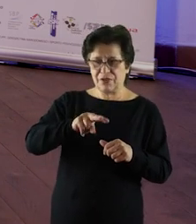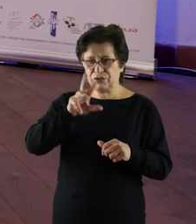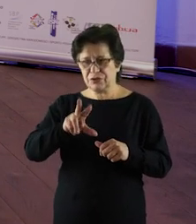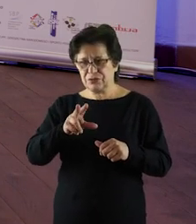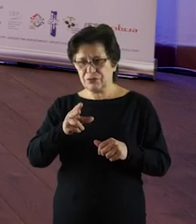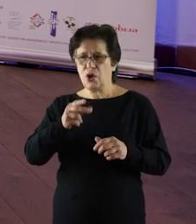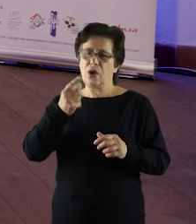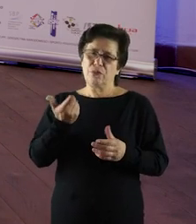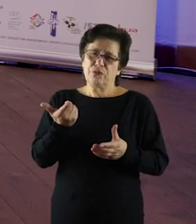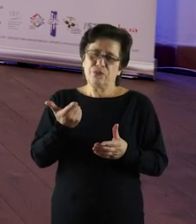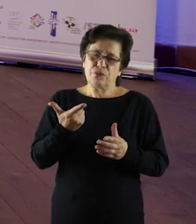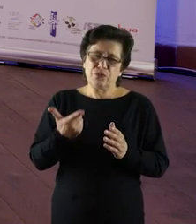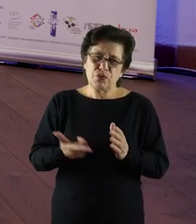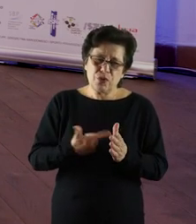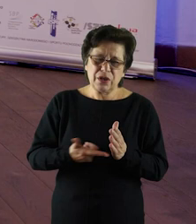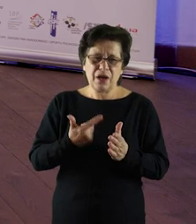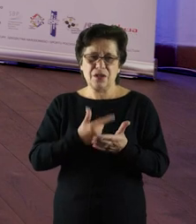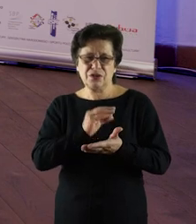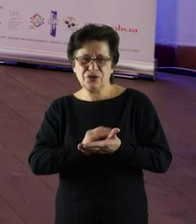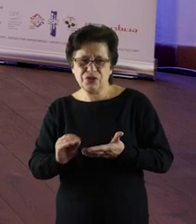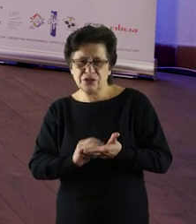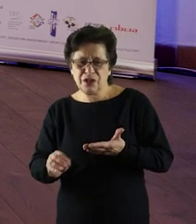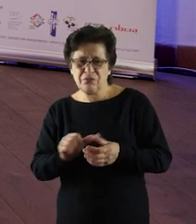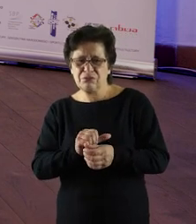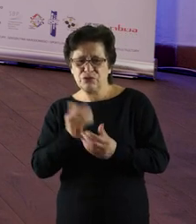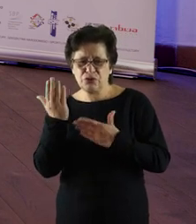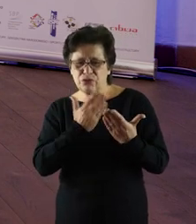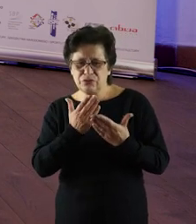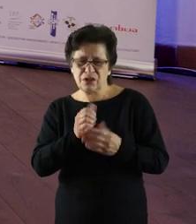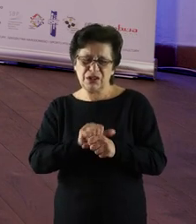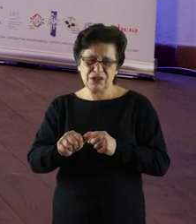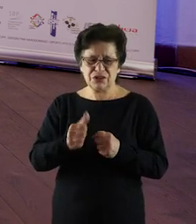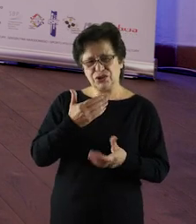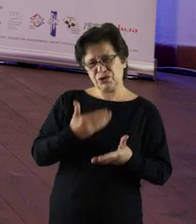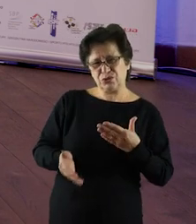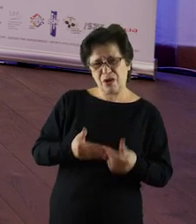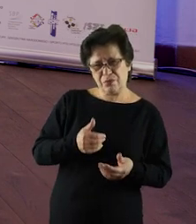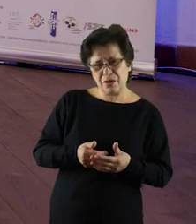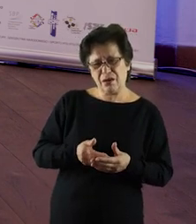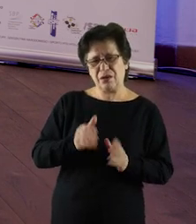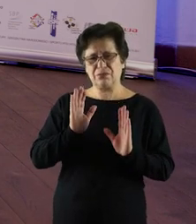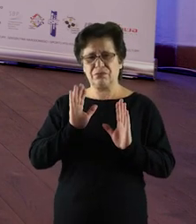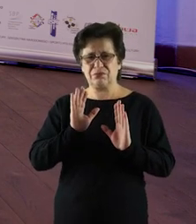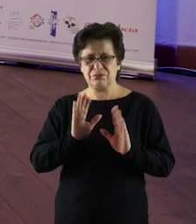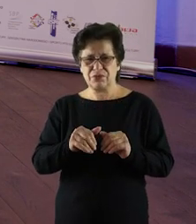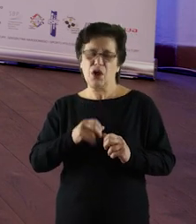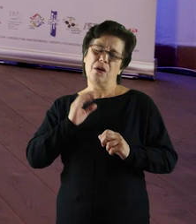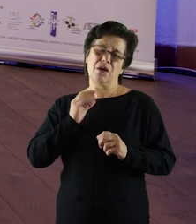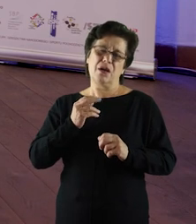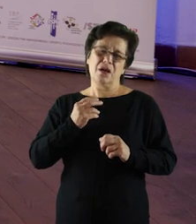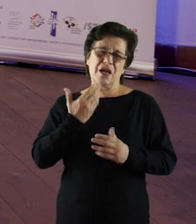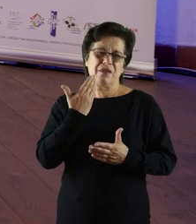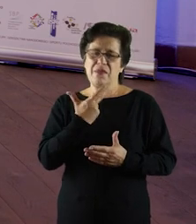ale niedobrze napisana książka albo zbyt słaba, zawsze taka będzie, więc nie tracę czasu i raczej szukam